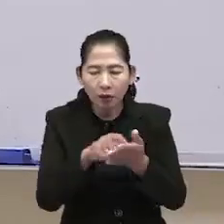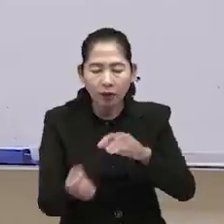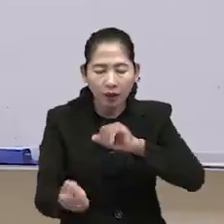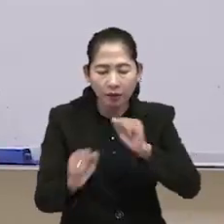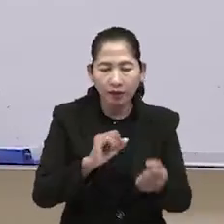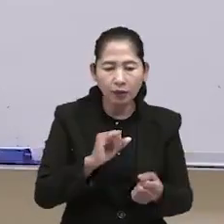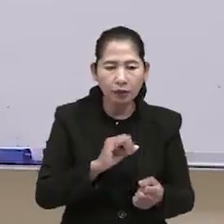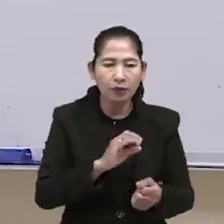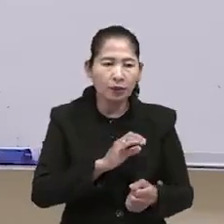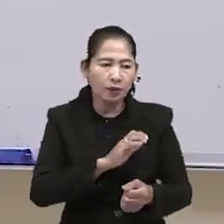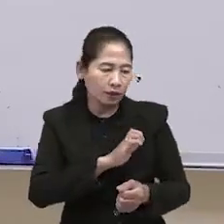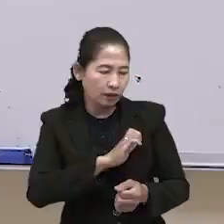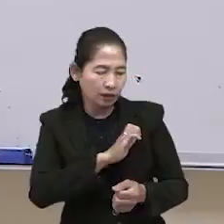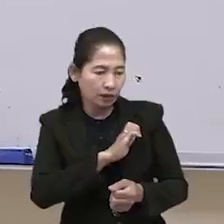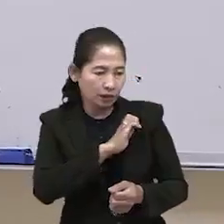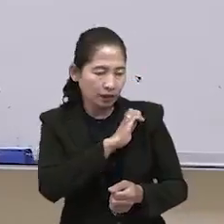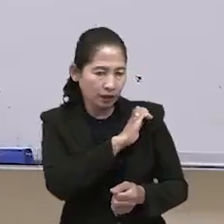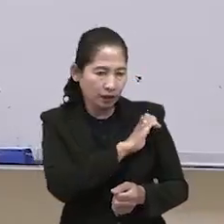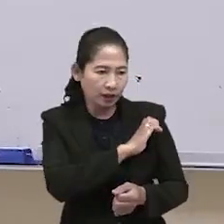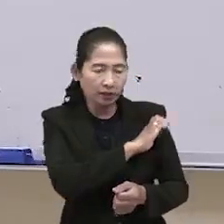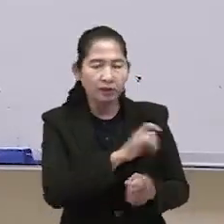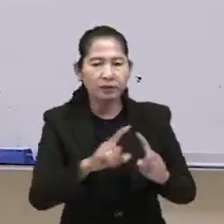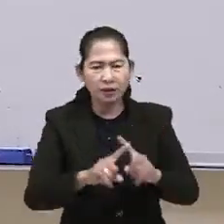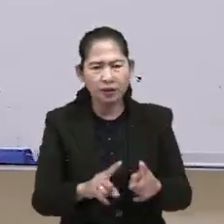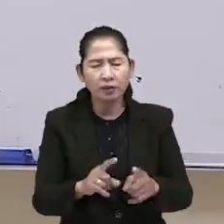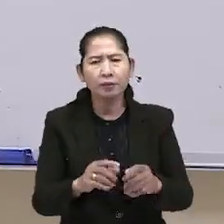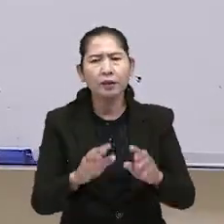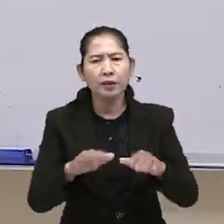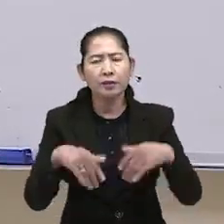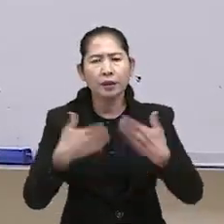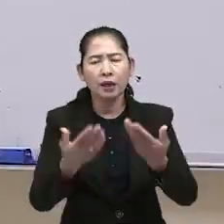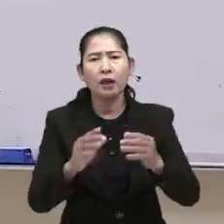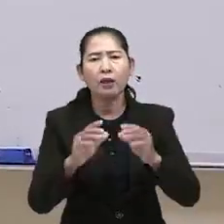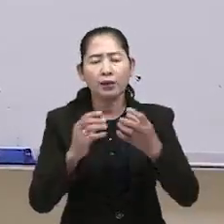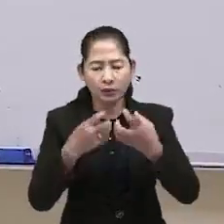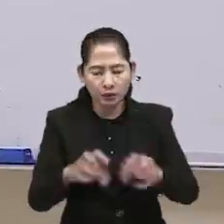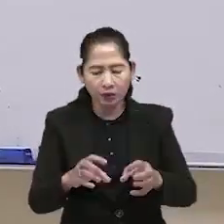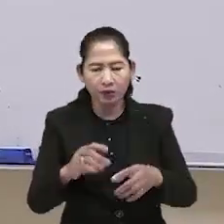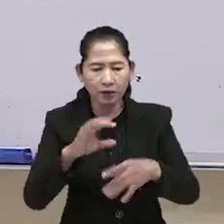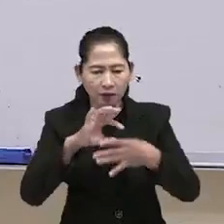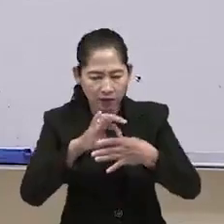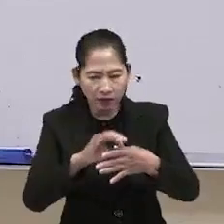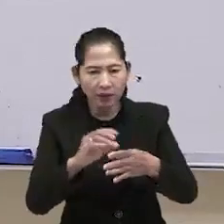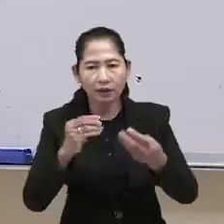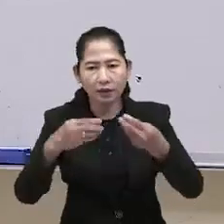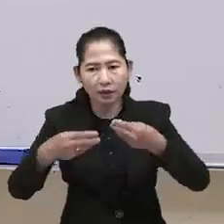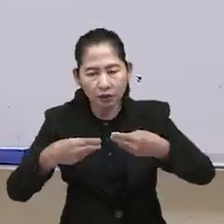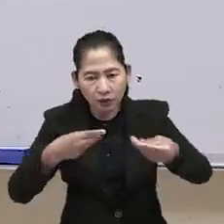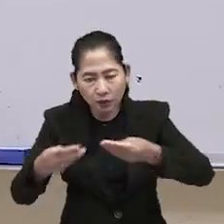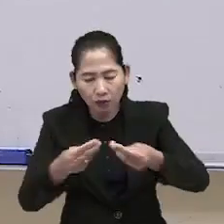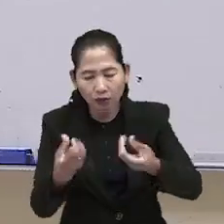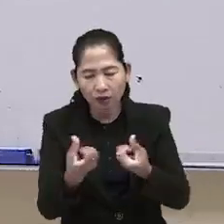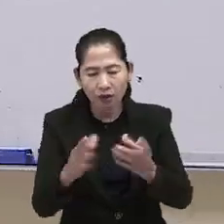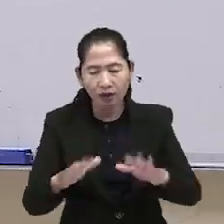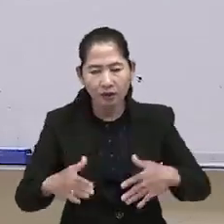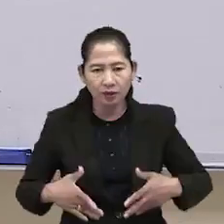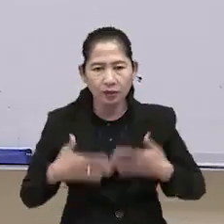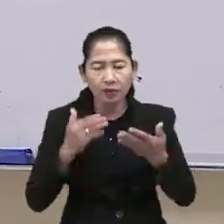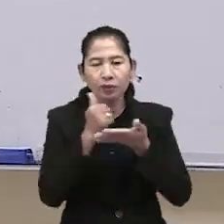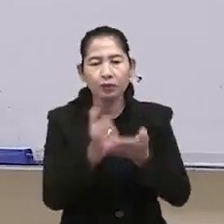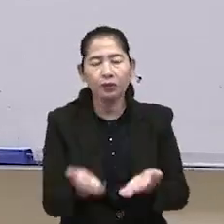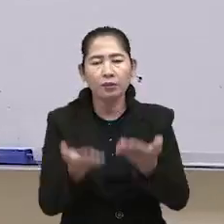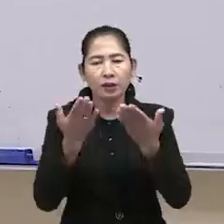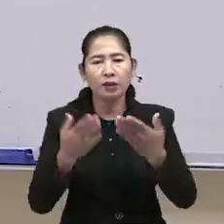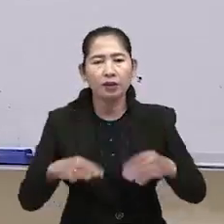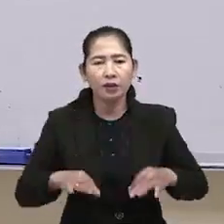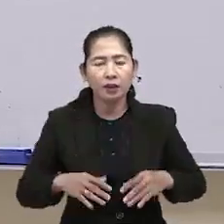ប្ដូរអីបាត់ទៅផ្សេងទៅថាតើផលប្រយោជន៍យ៉ាងម៉េចដែរផ្ដល់សុតផ្ដល់សាច់ណាកូនណាចាអាចយកទៅលក់ដើម្បីដោះស្រាយឬមួយក៏ជួយសម្រា